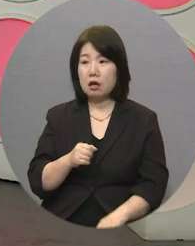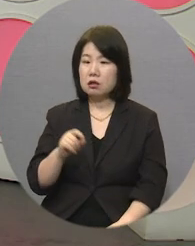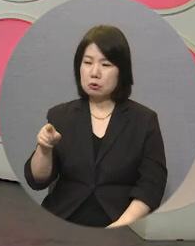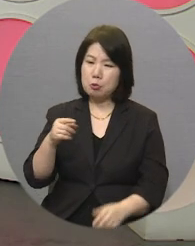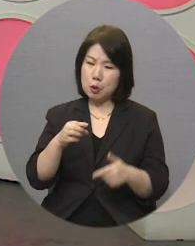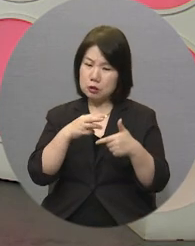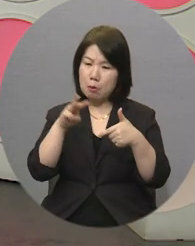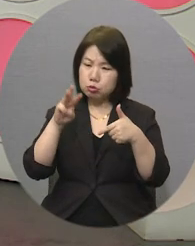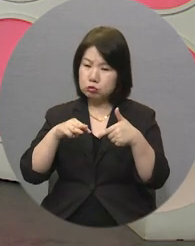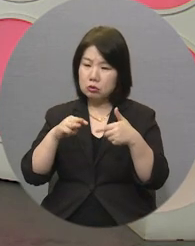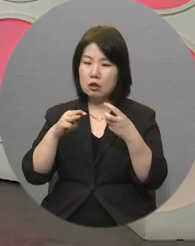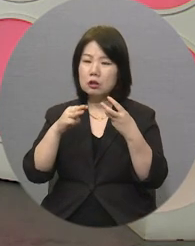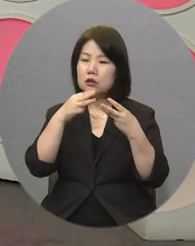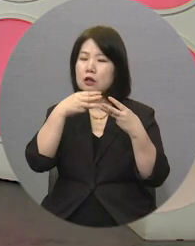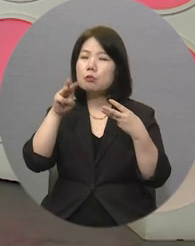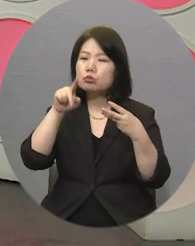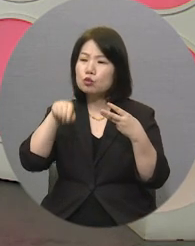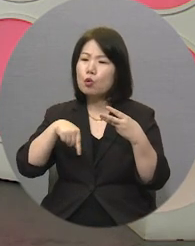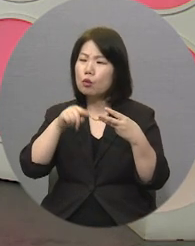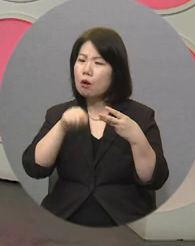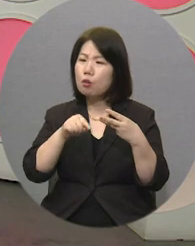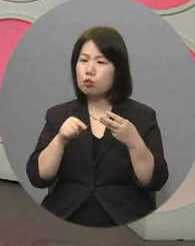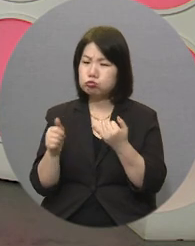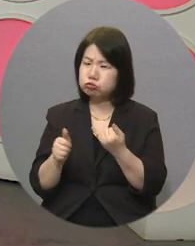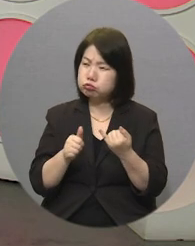게 무슨 의미일까 싶기도 하고.